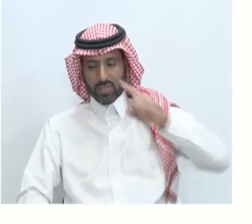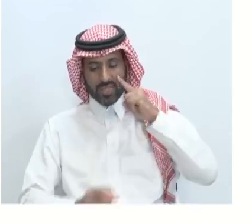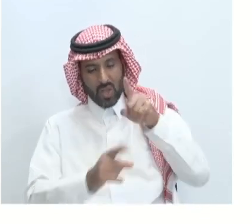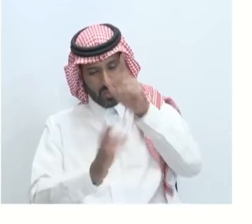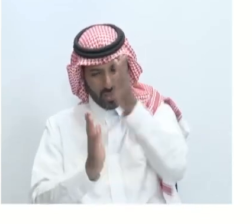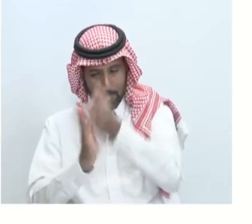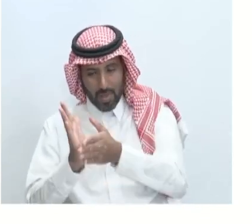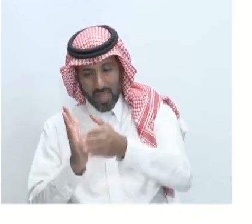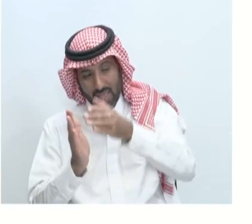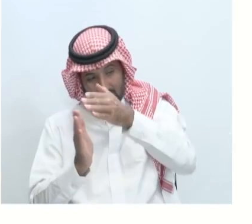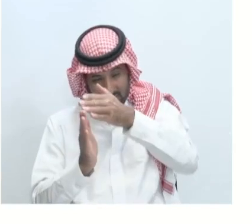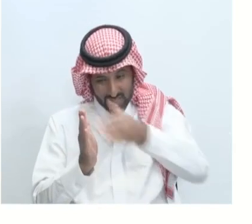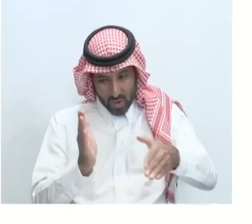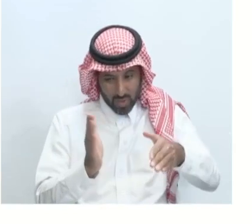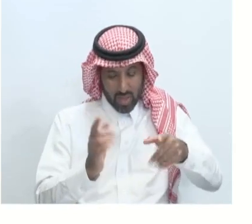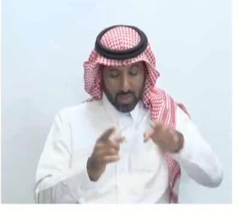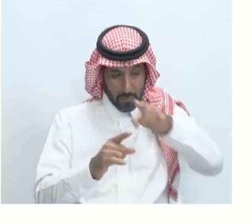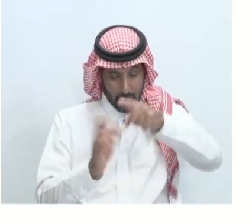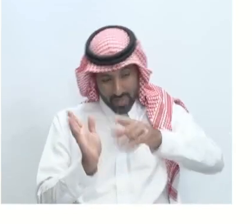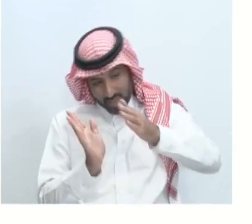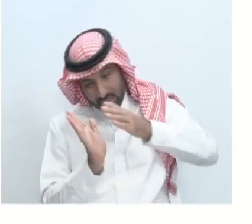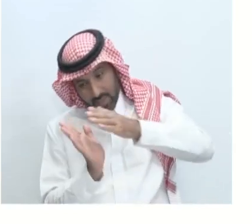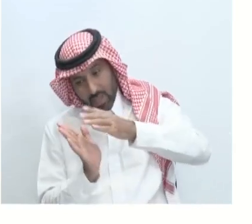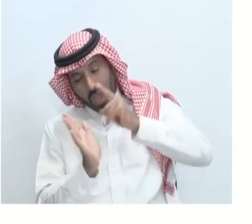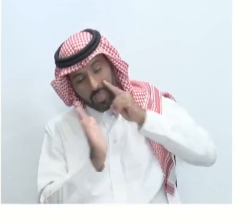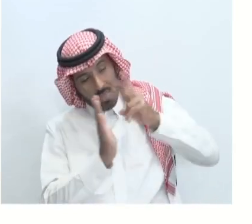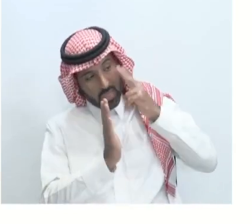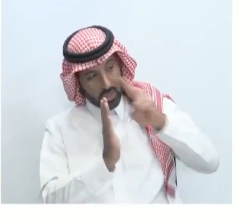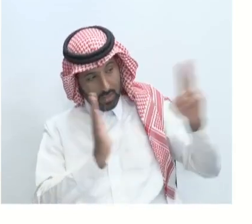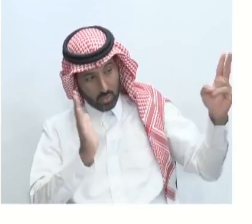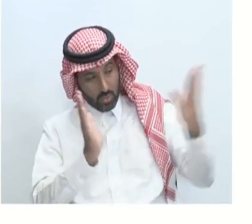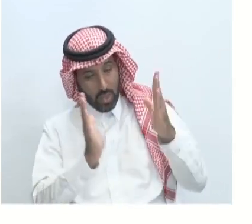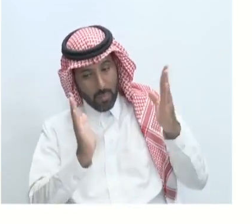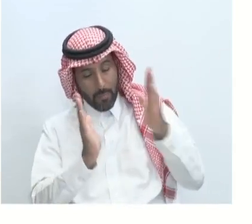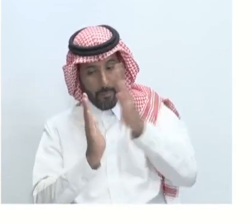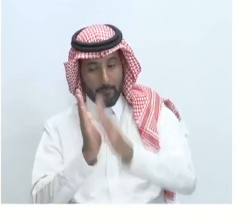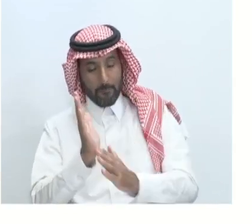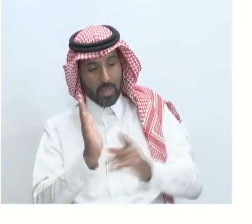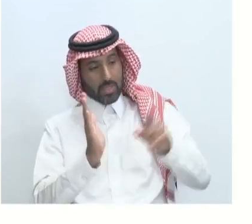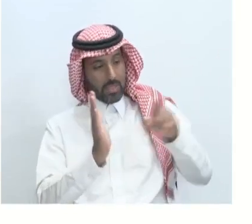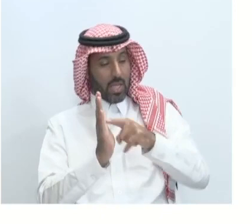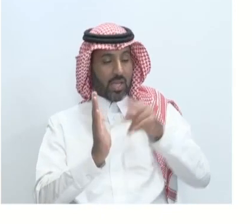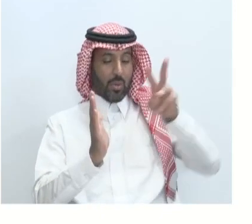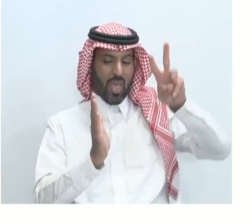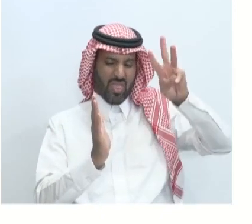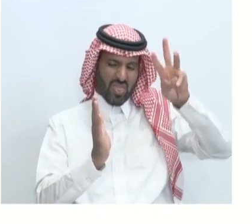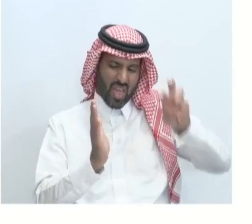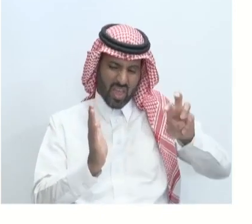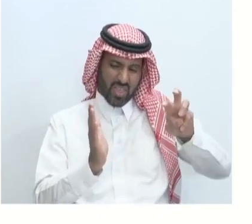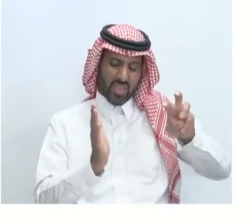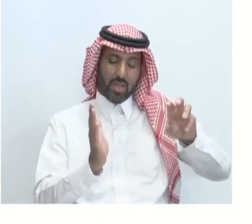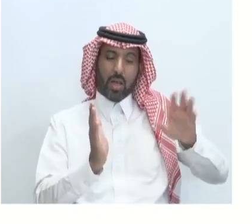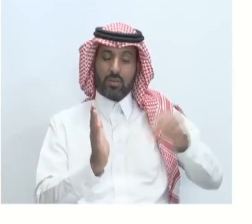المراه الثانويه المستوى التي توضع امام المراه بزاويه 30 ام